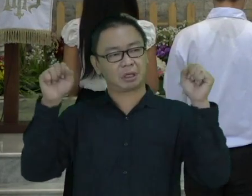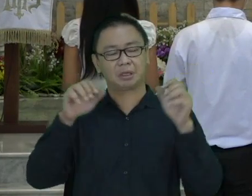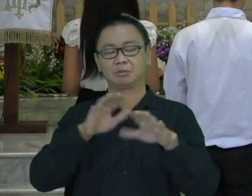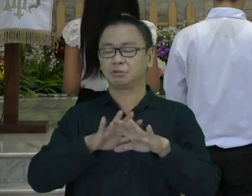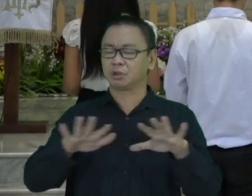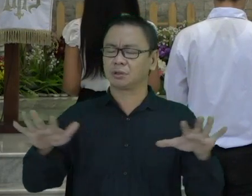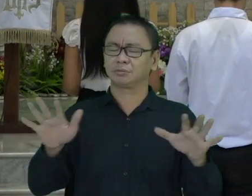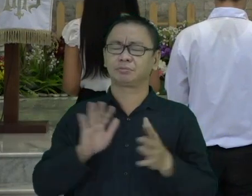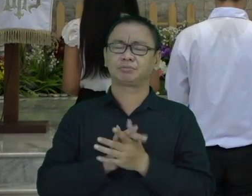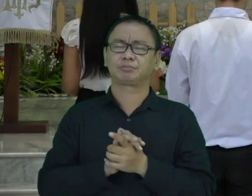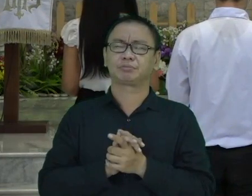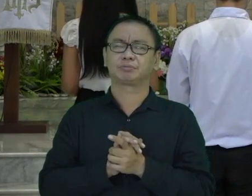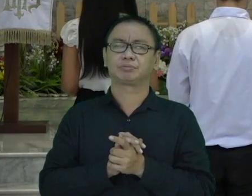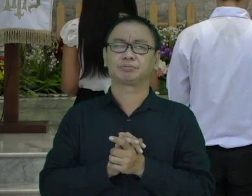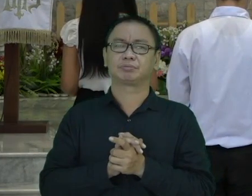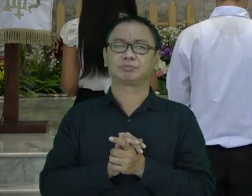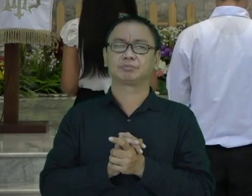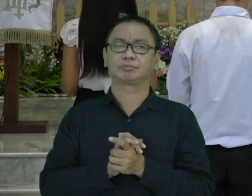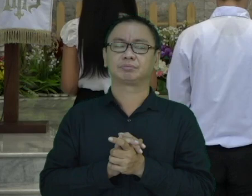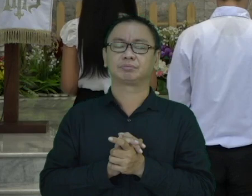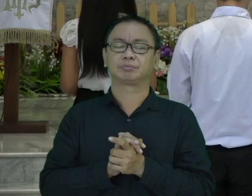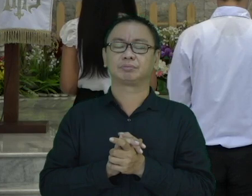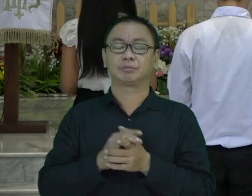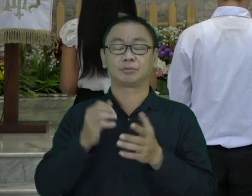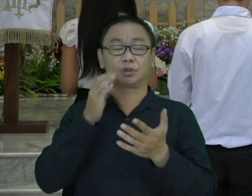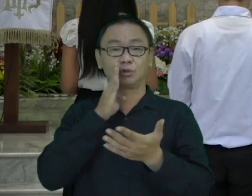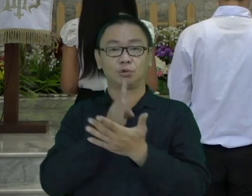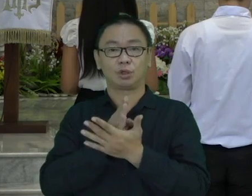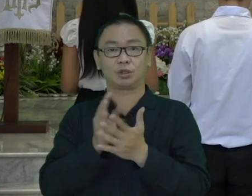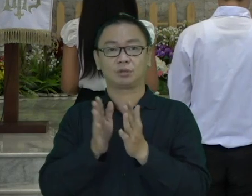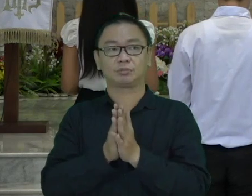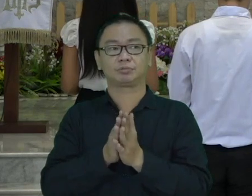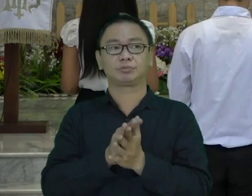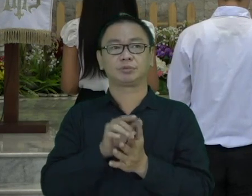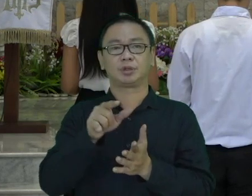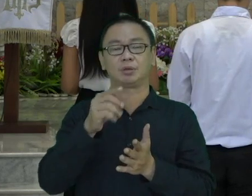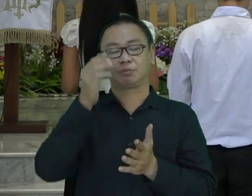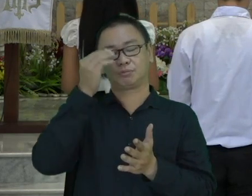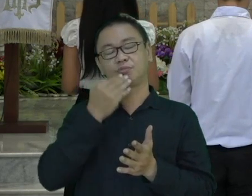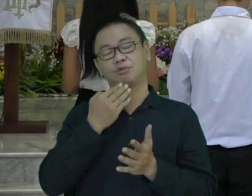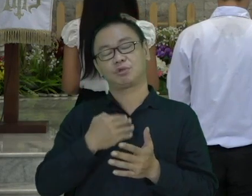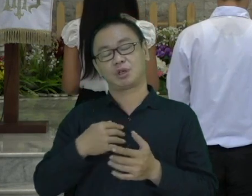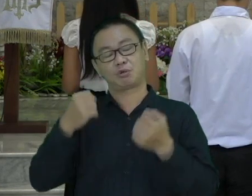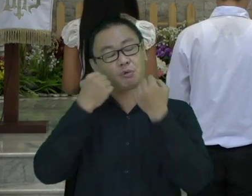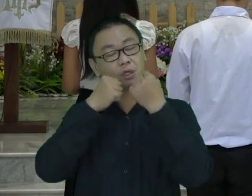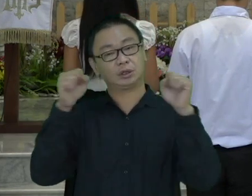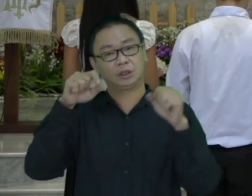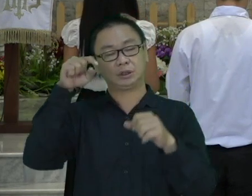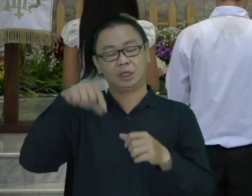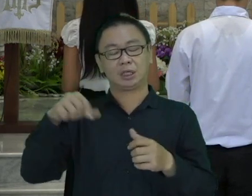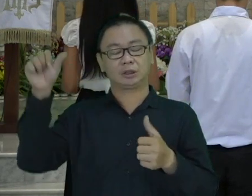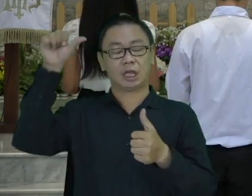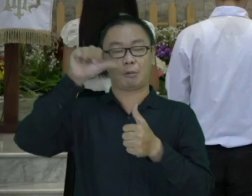melengkapi, meneguhkan, dan mengokohkan saudara. Dialah yang empunya kuasa sekarang